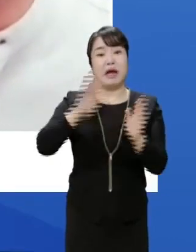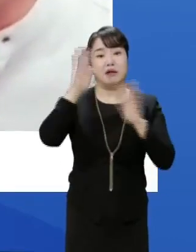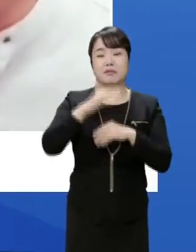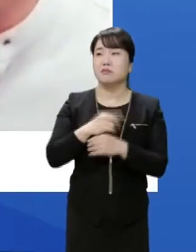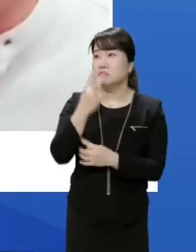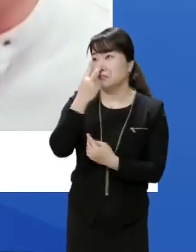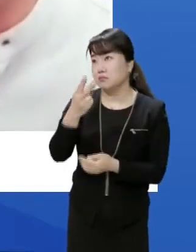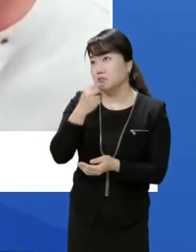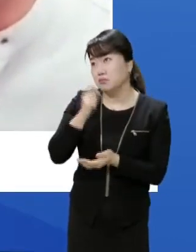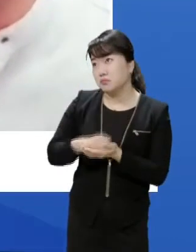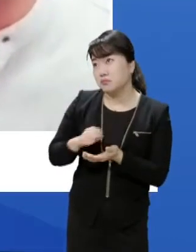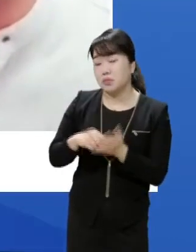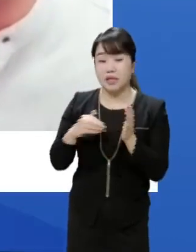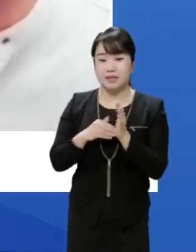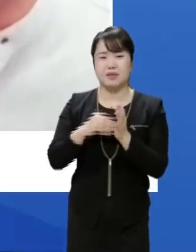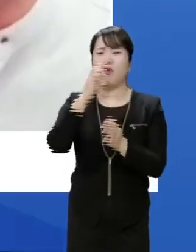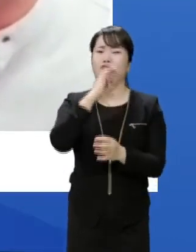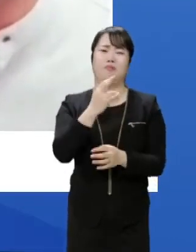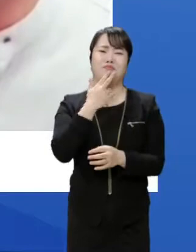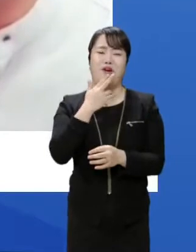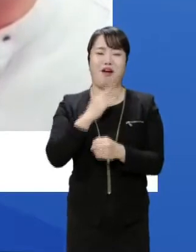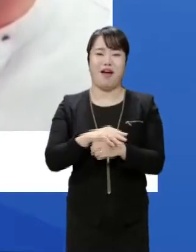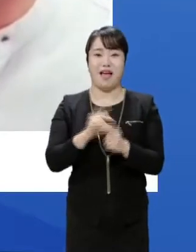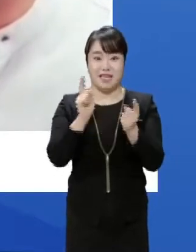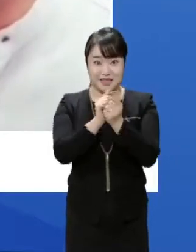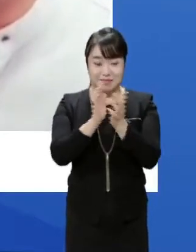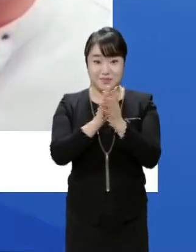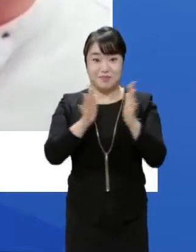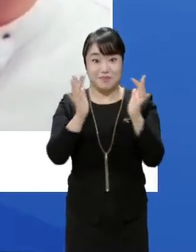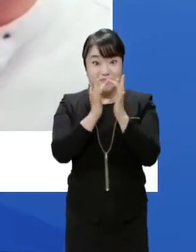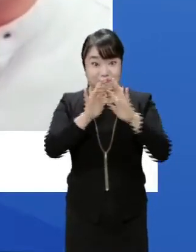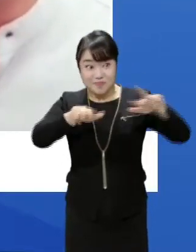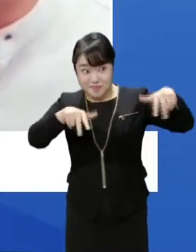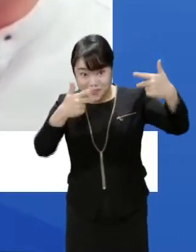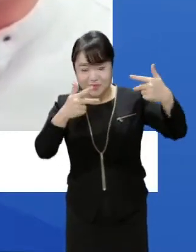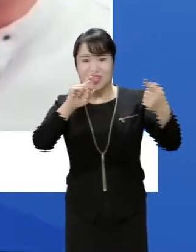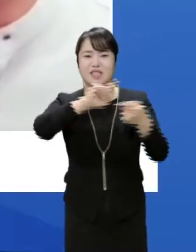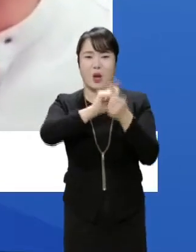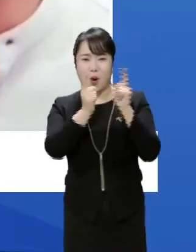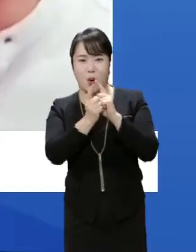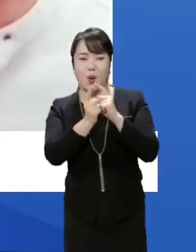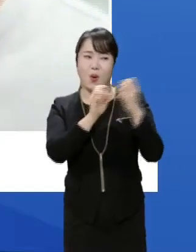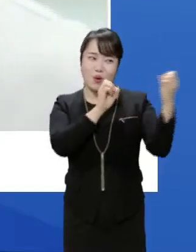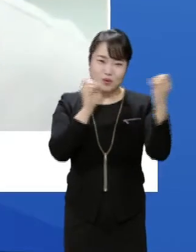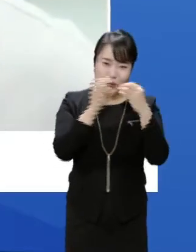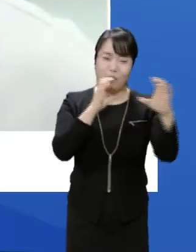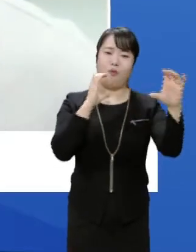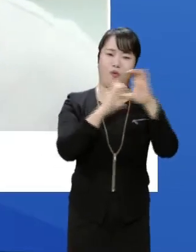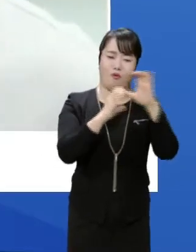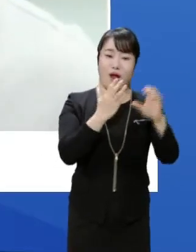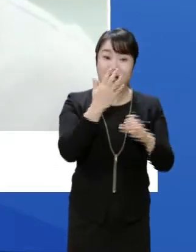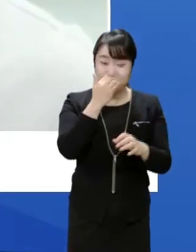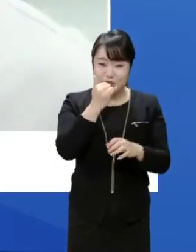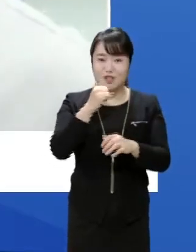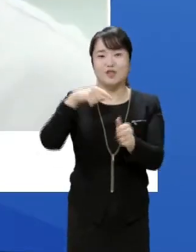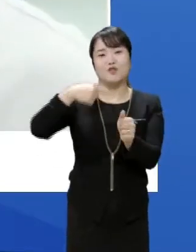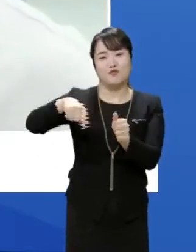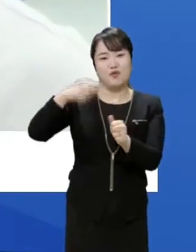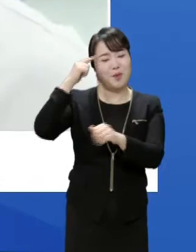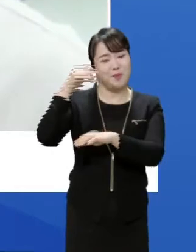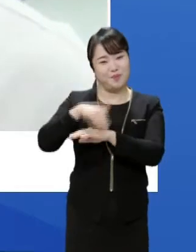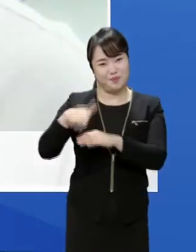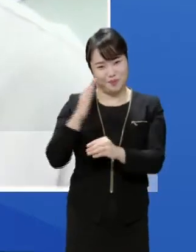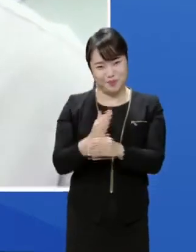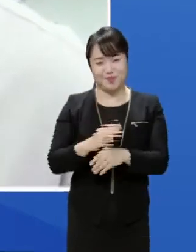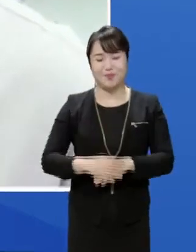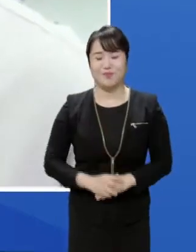학생들은 이렇게 모니터만 보고 있는 수업이 아니라 온라인 상황에서도 서로 상호작용하고 소통할 수 있는 네. 그런 수업을 좀 하려고